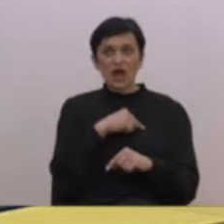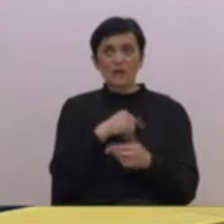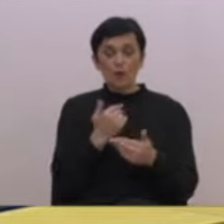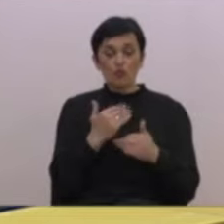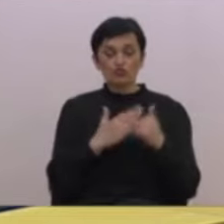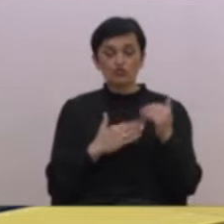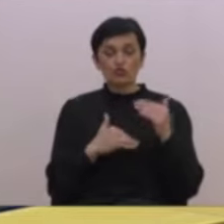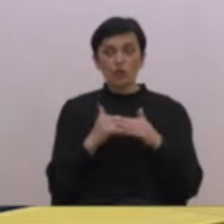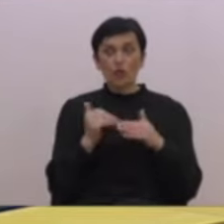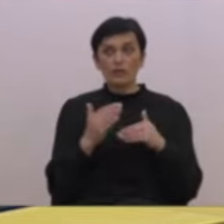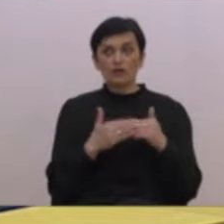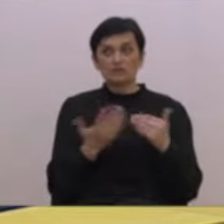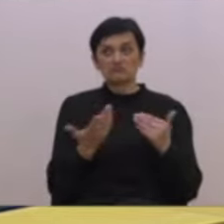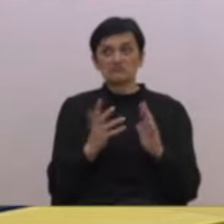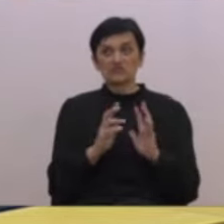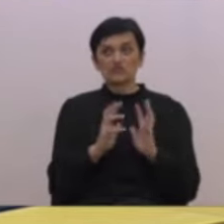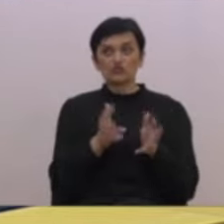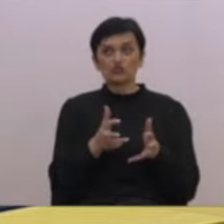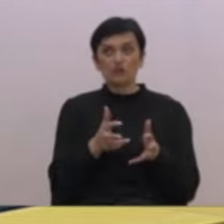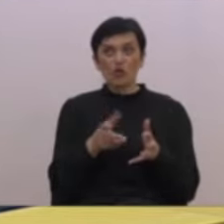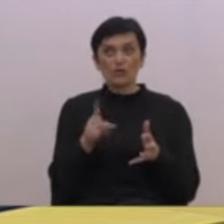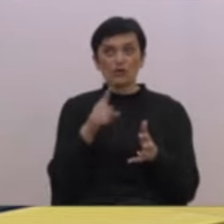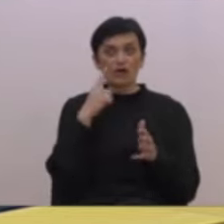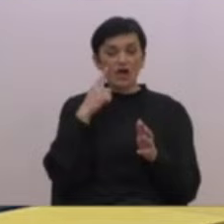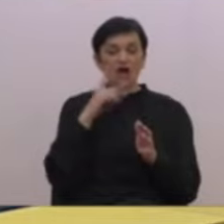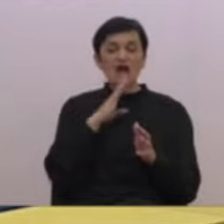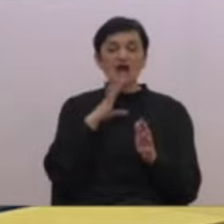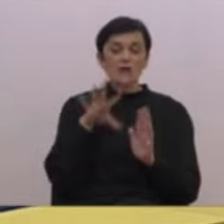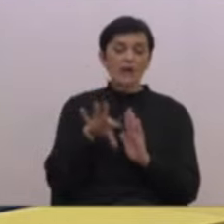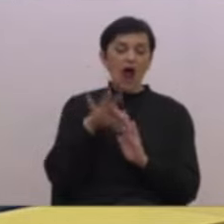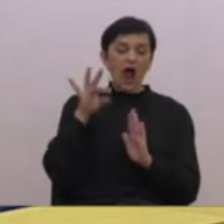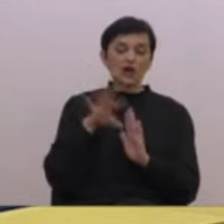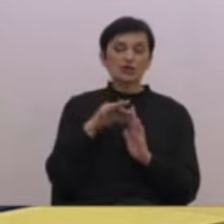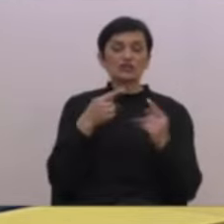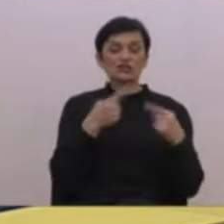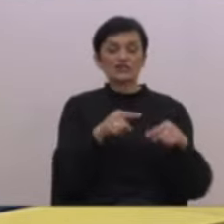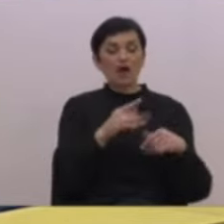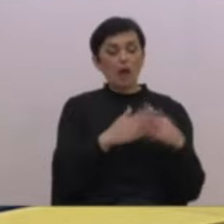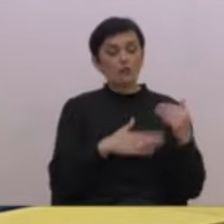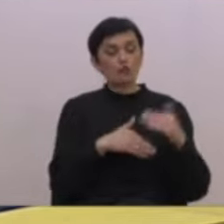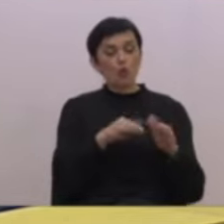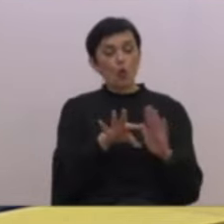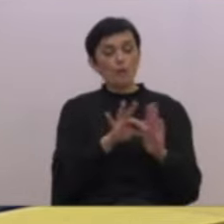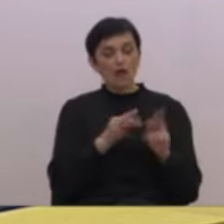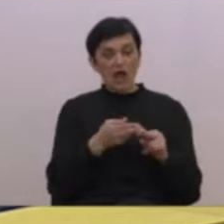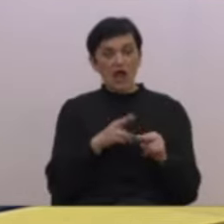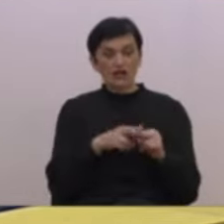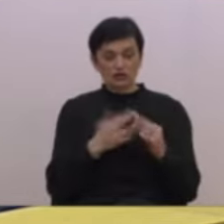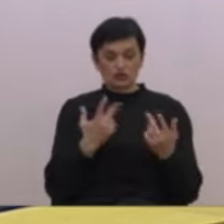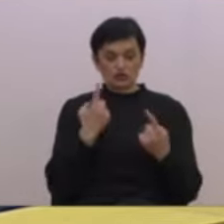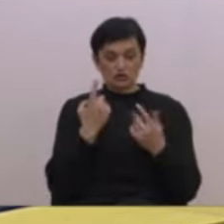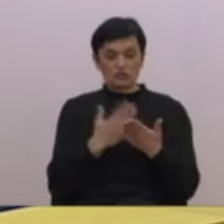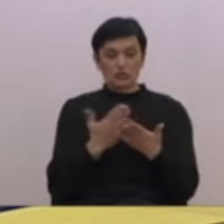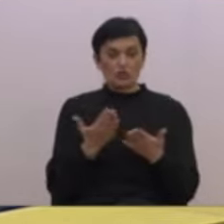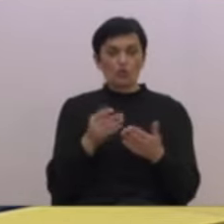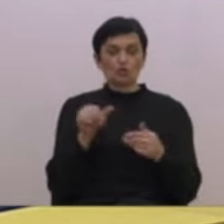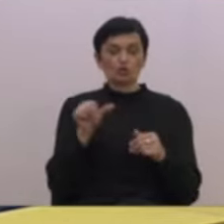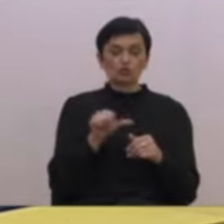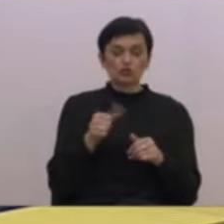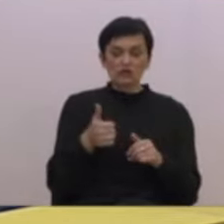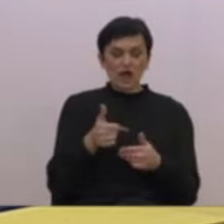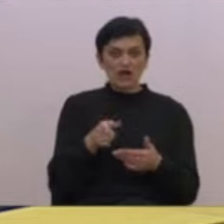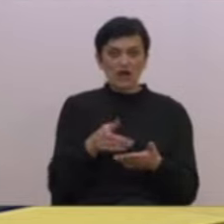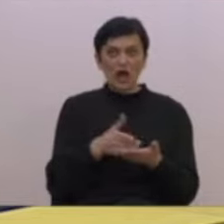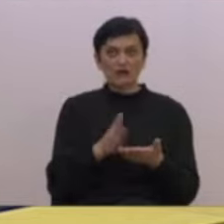profesia, romani, sau se, soplioși, avas, ari, ceven, kalebi, robi, sva profesia, si ceven, esco, mocemul, obama, si ara periari, sa, sudi, da,